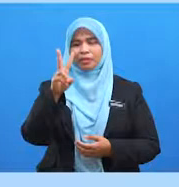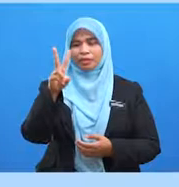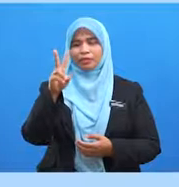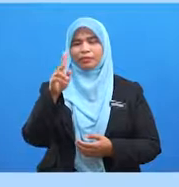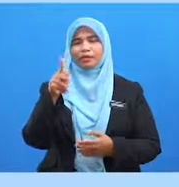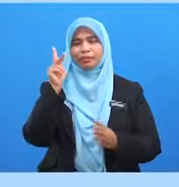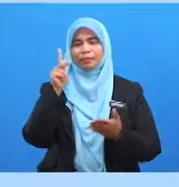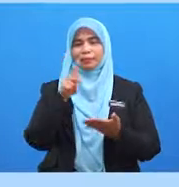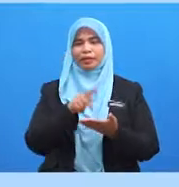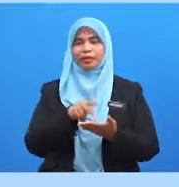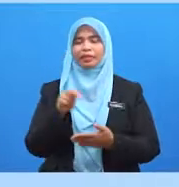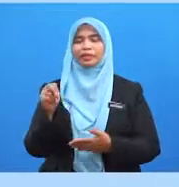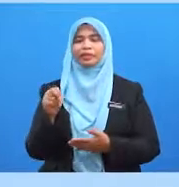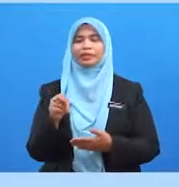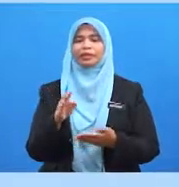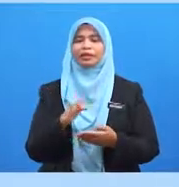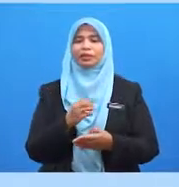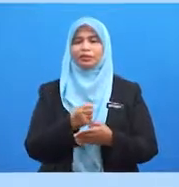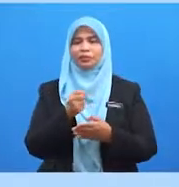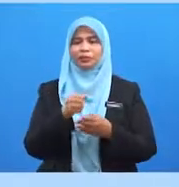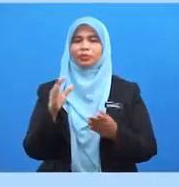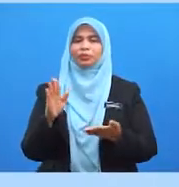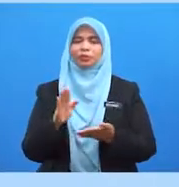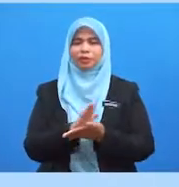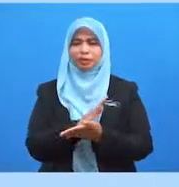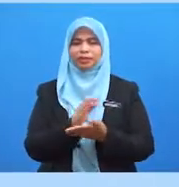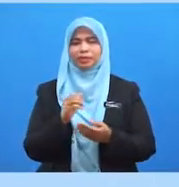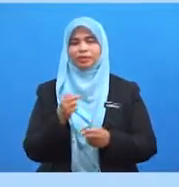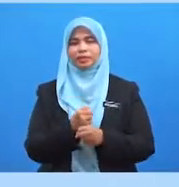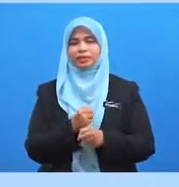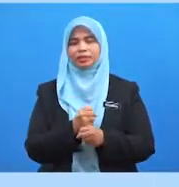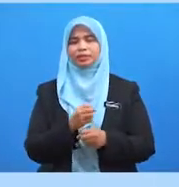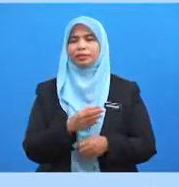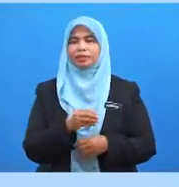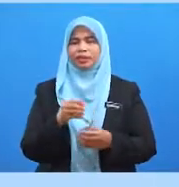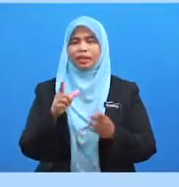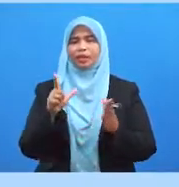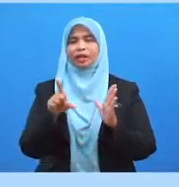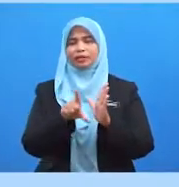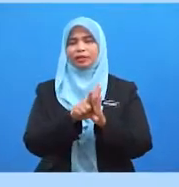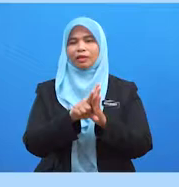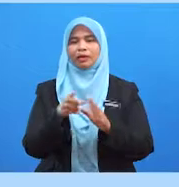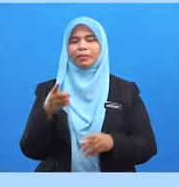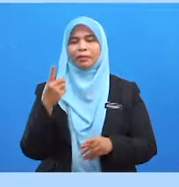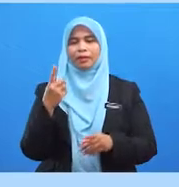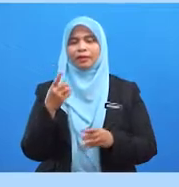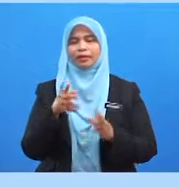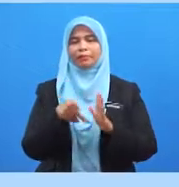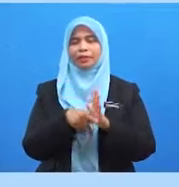tujuan pengenalan dan juga kertas kerja, yang ketiga, latar belakang